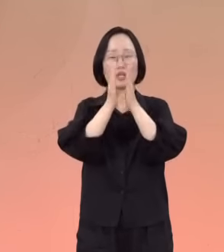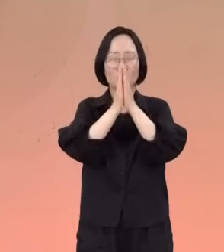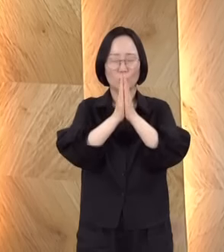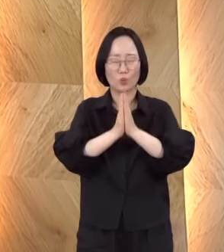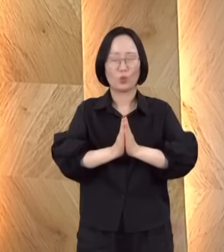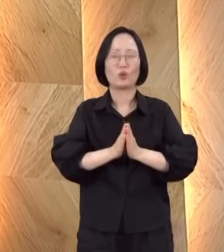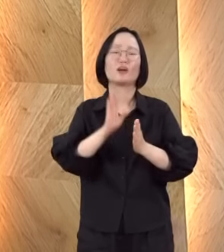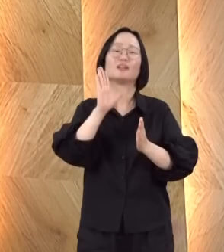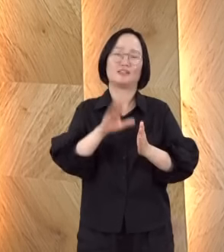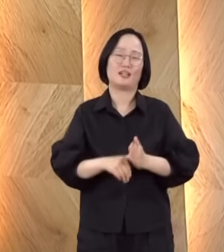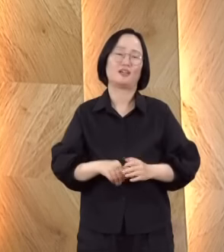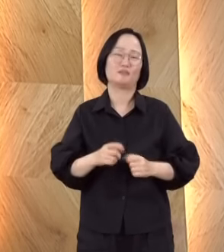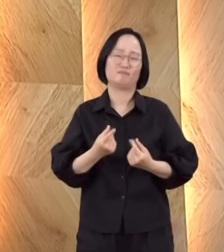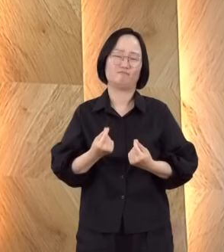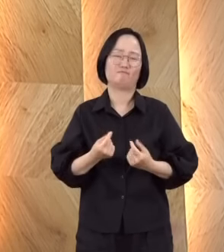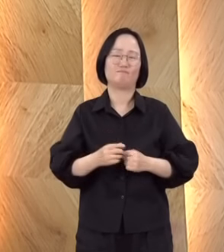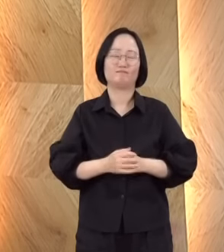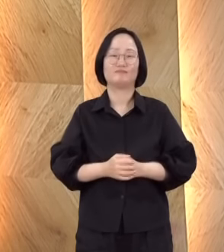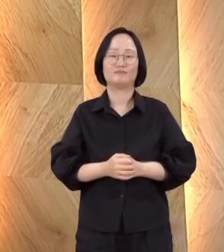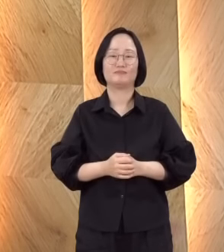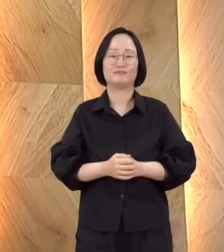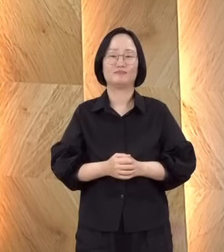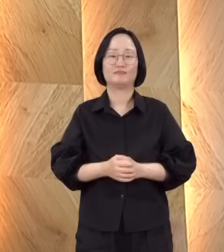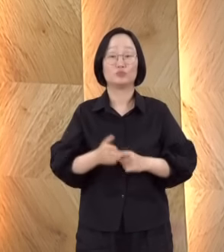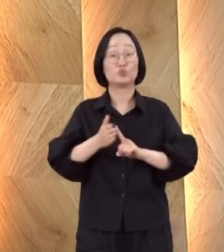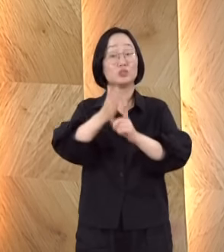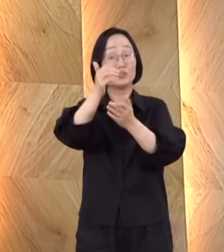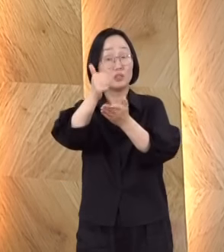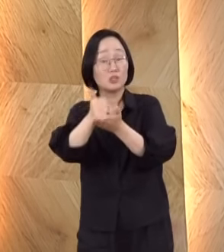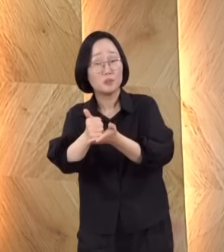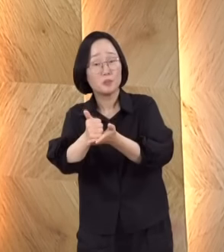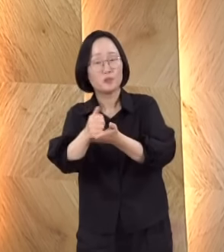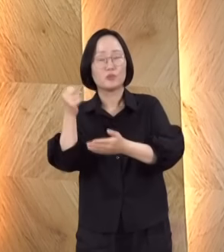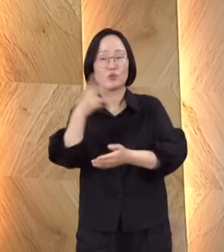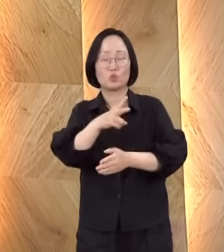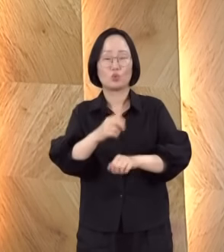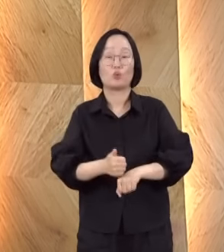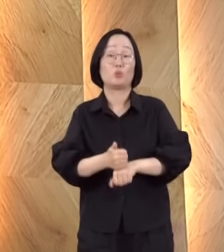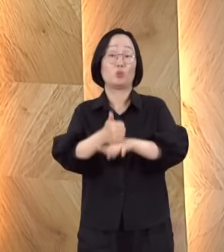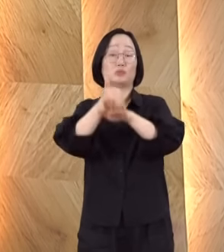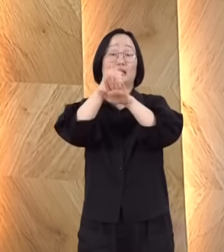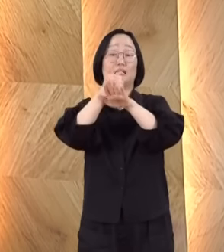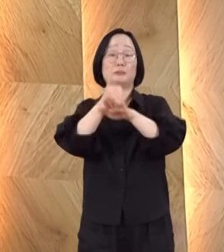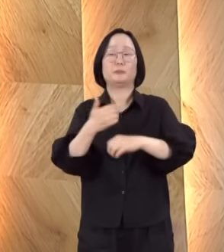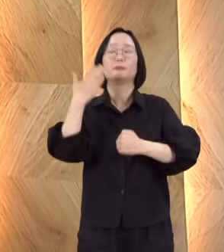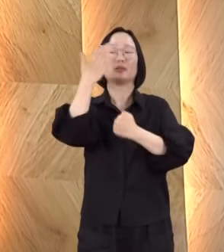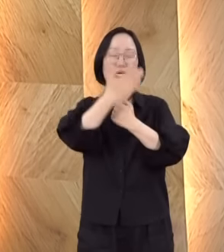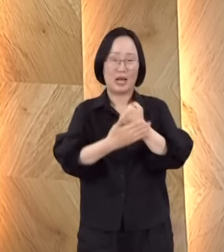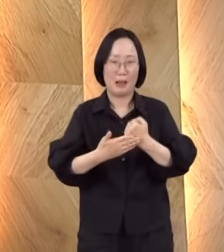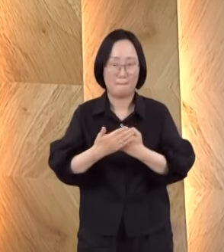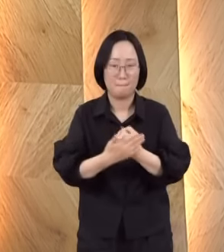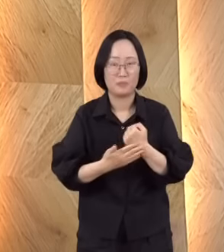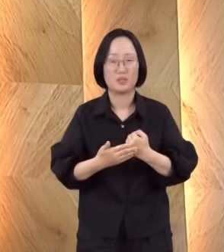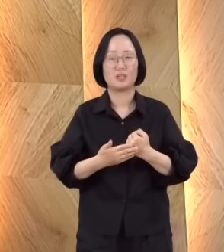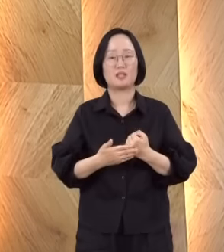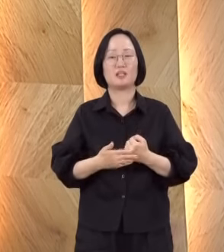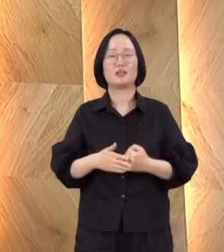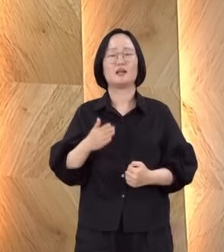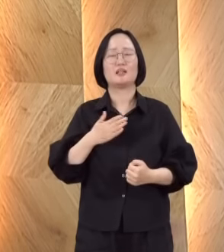때입니다 부처님은 살은 불보살님의 가피는 늘